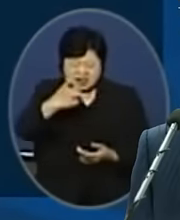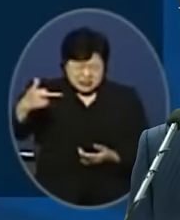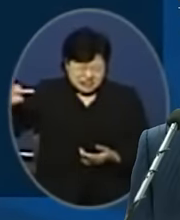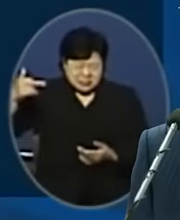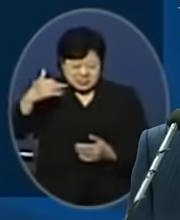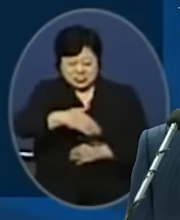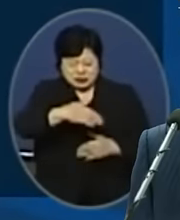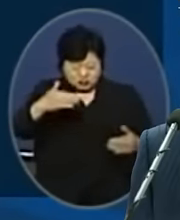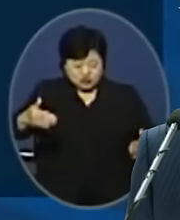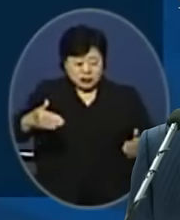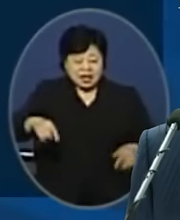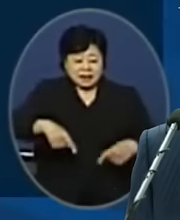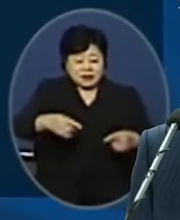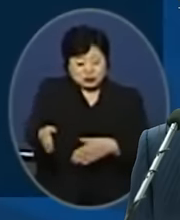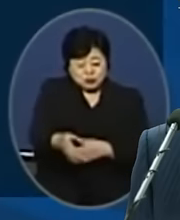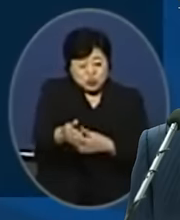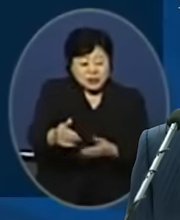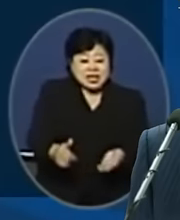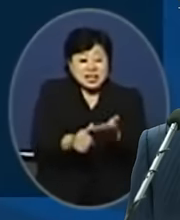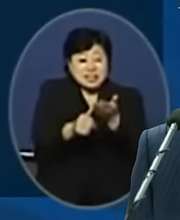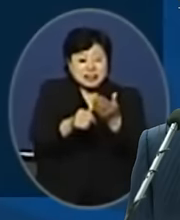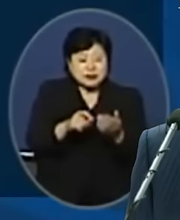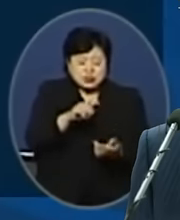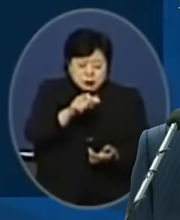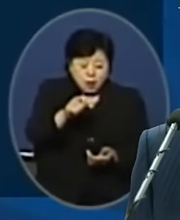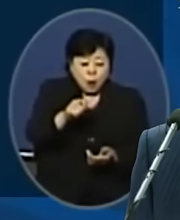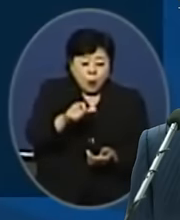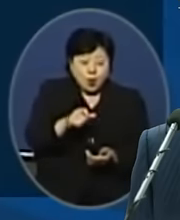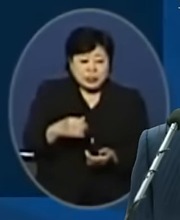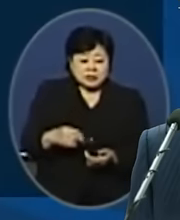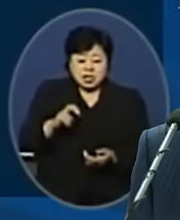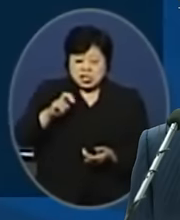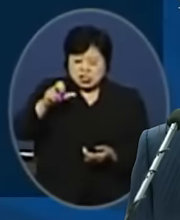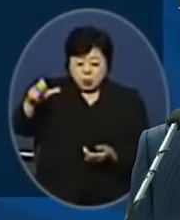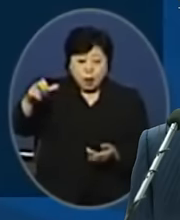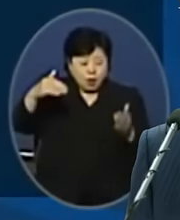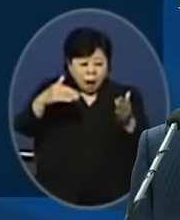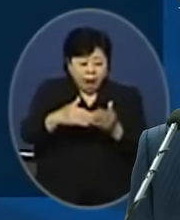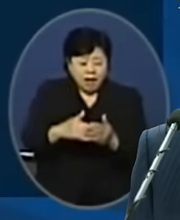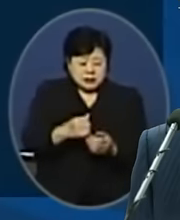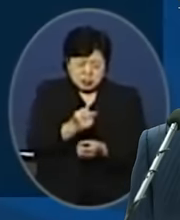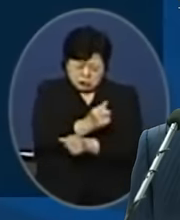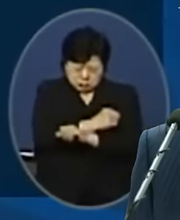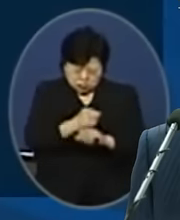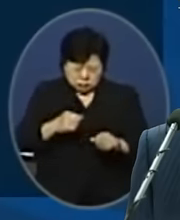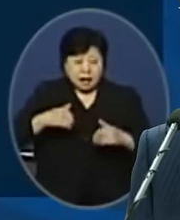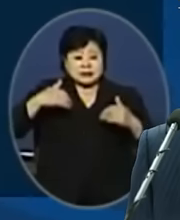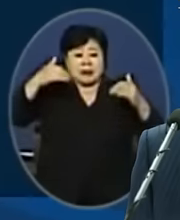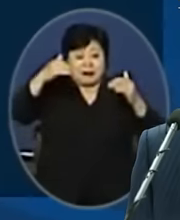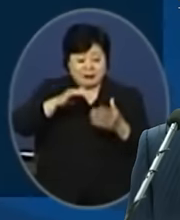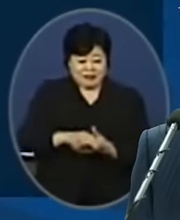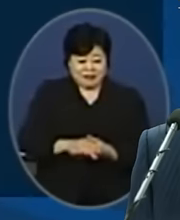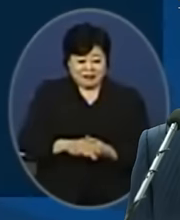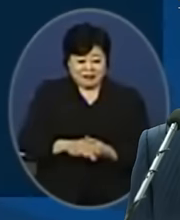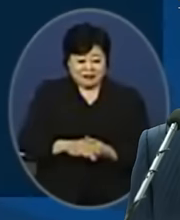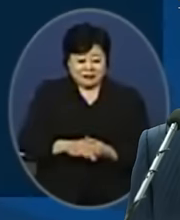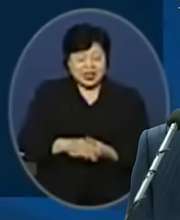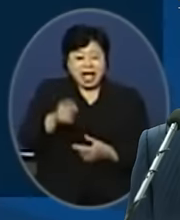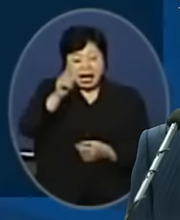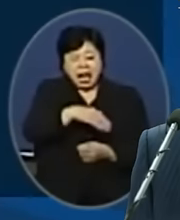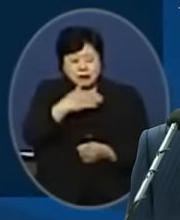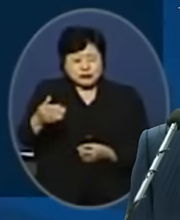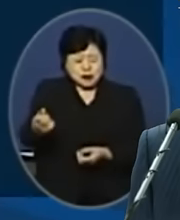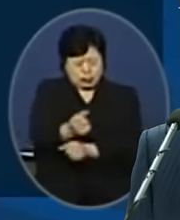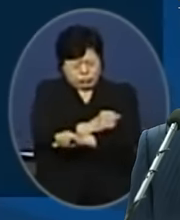큼직한 수족관에 넣어놓으면 15cm에서 25cm까지 자라요. 그것을